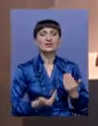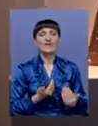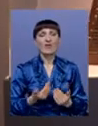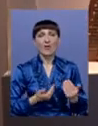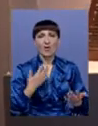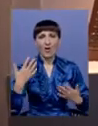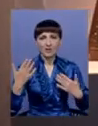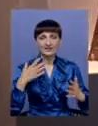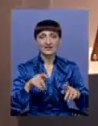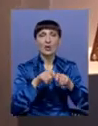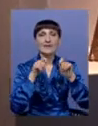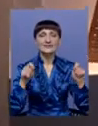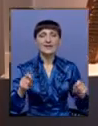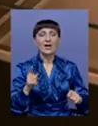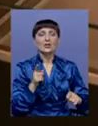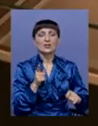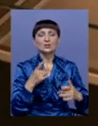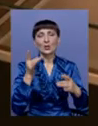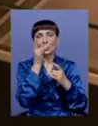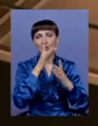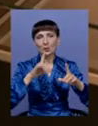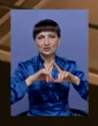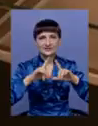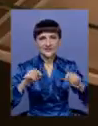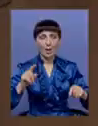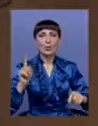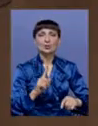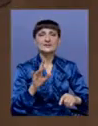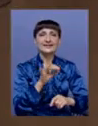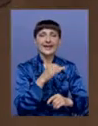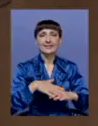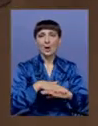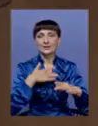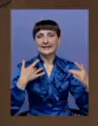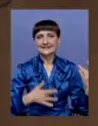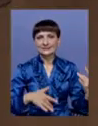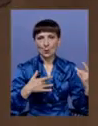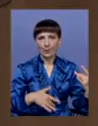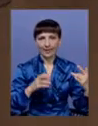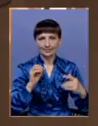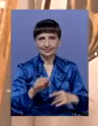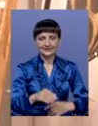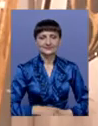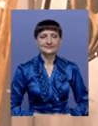общения. Открылись в городе долгожданные культурные учреждения, среди которых музей народных инструментов имени Класса.